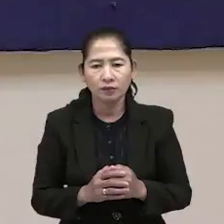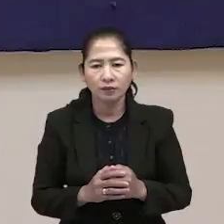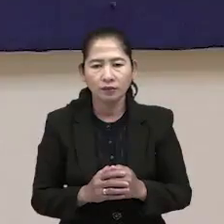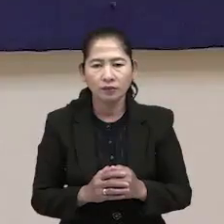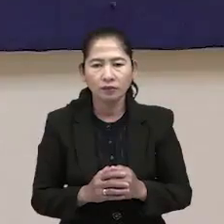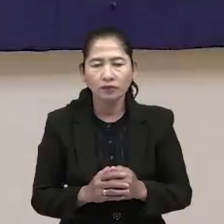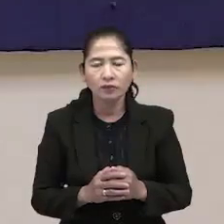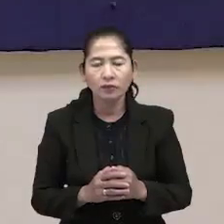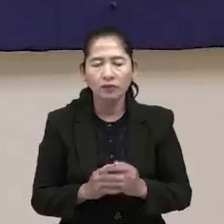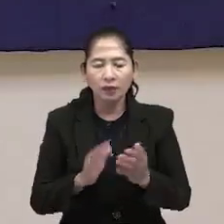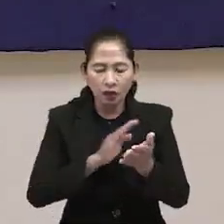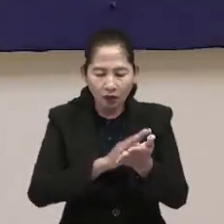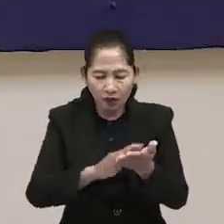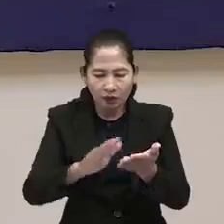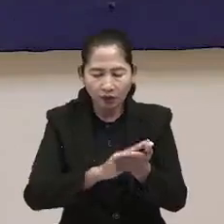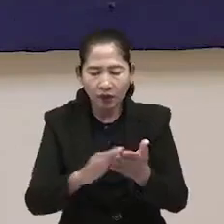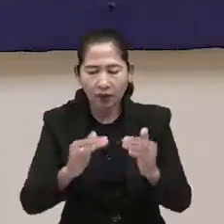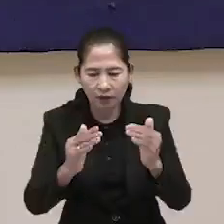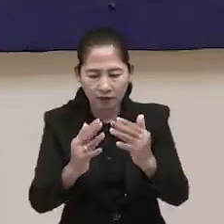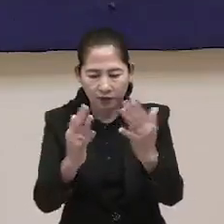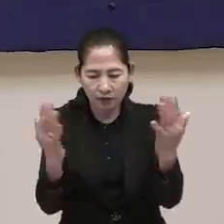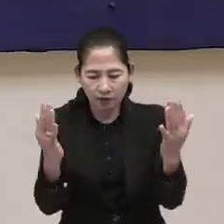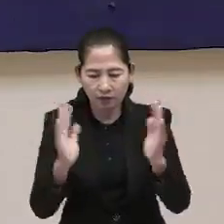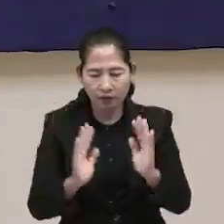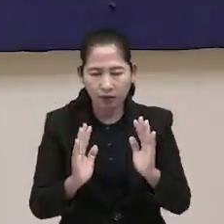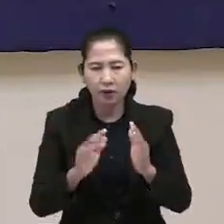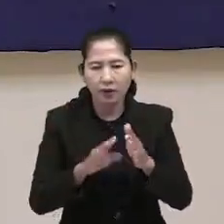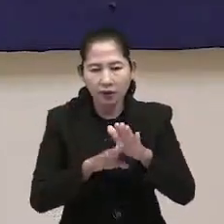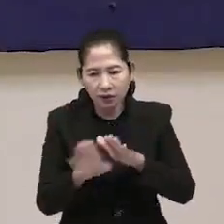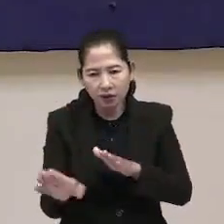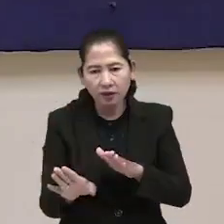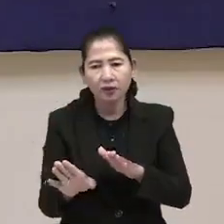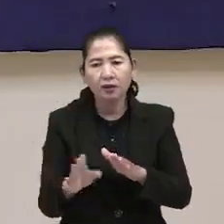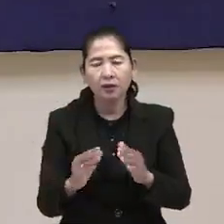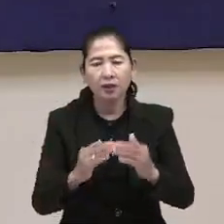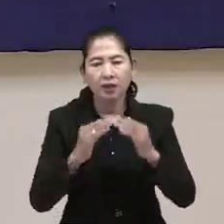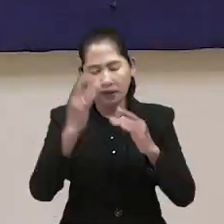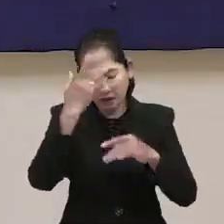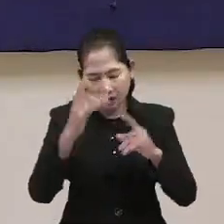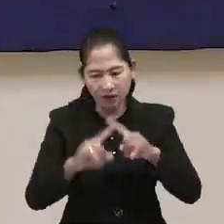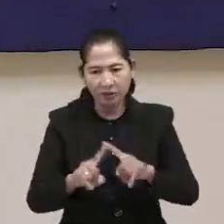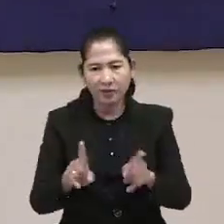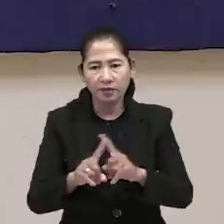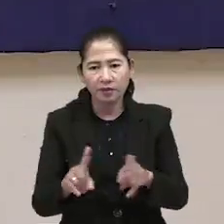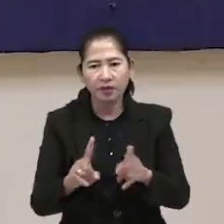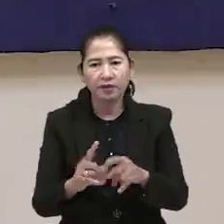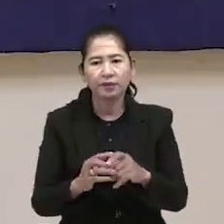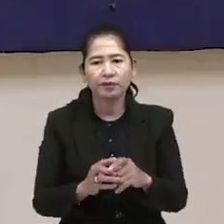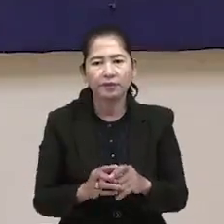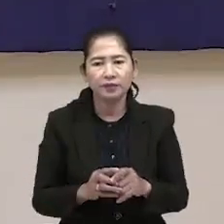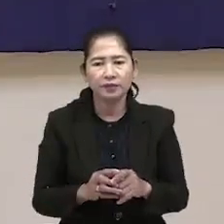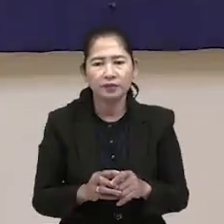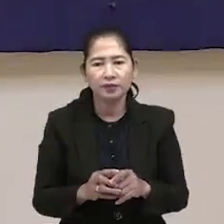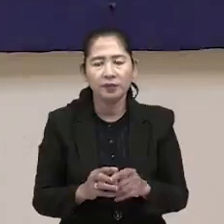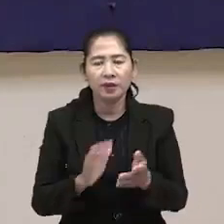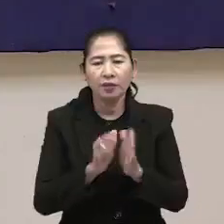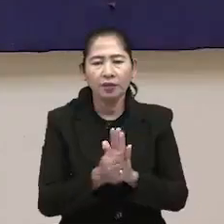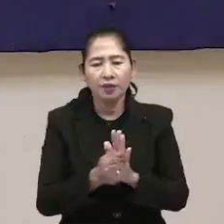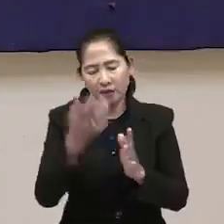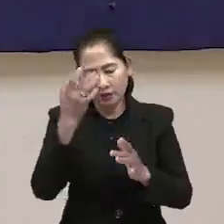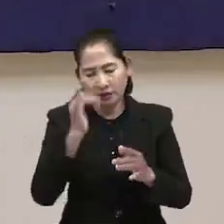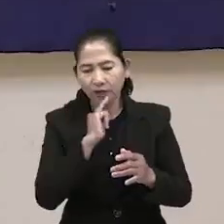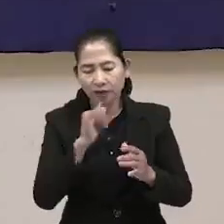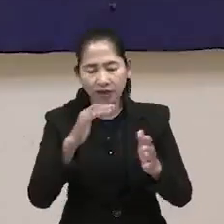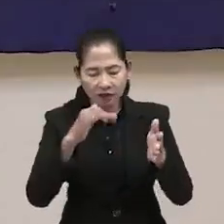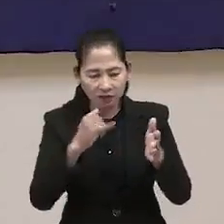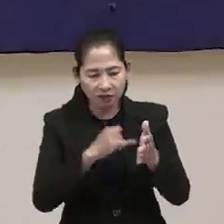ចាសម្អាតទ្រុងជាប្រចាំជៀសវាងការកើតជំងឺផ្សេងផ្សេងពេលវាឈឺ